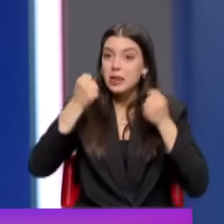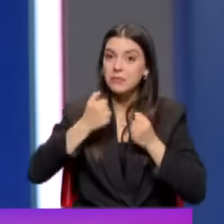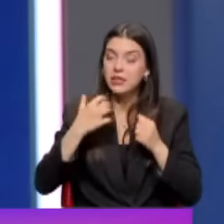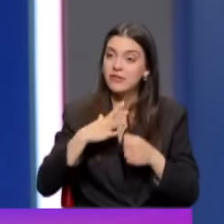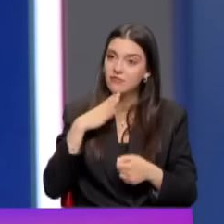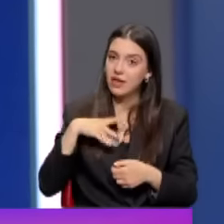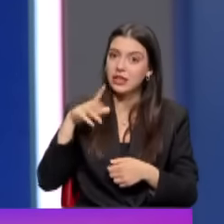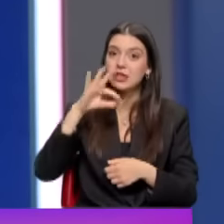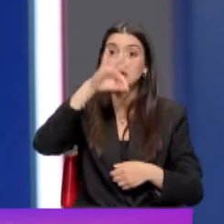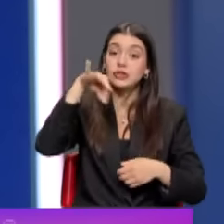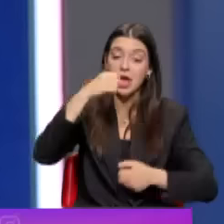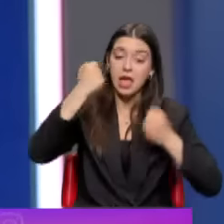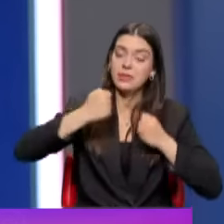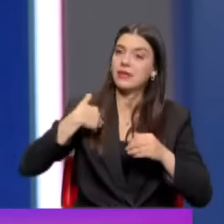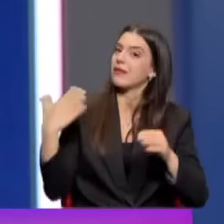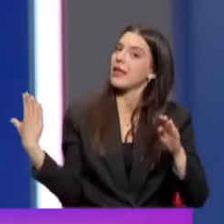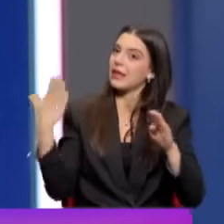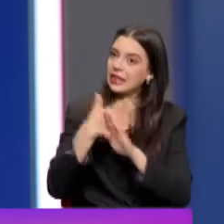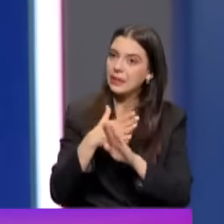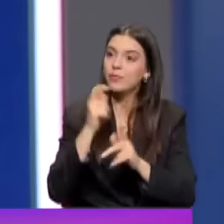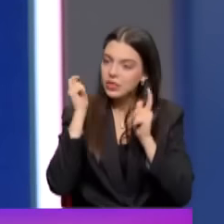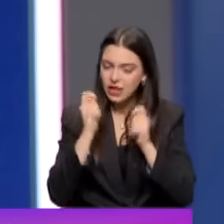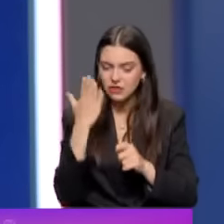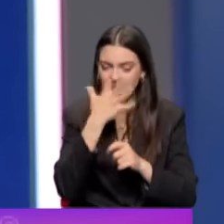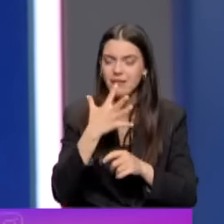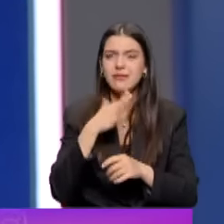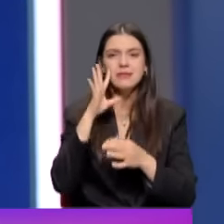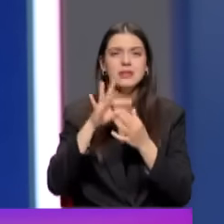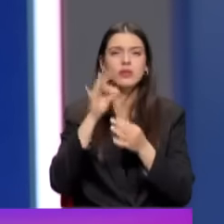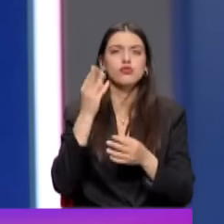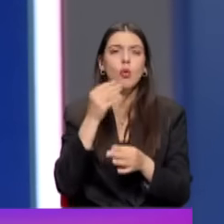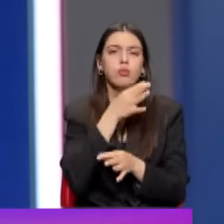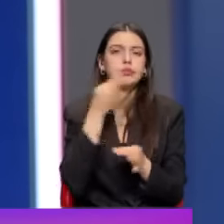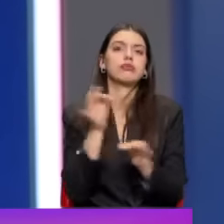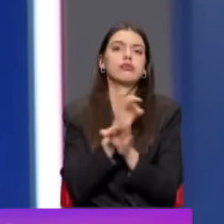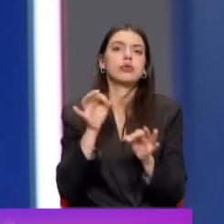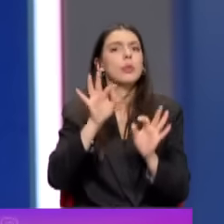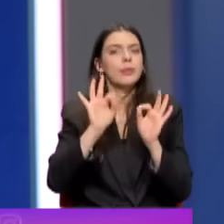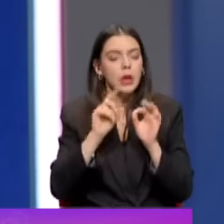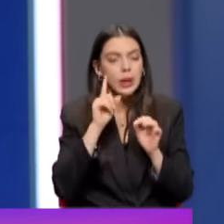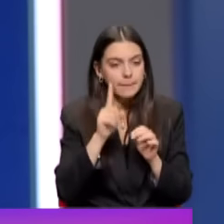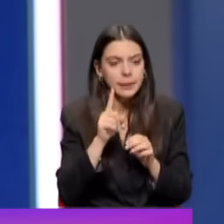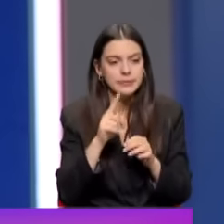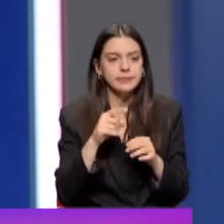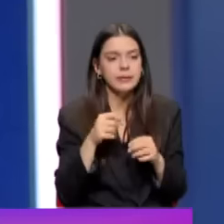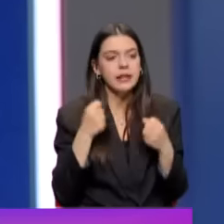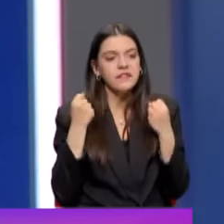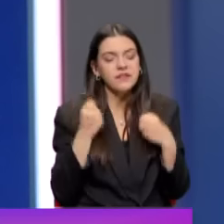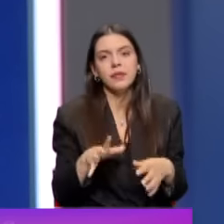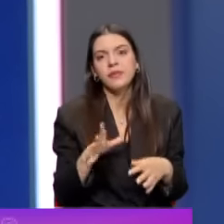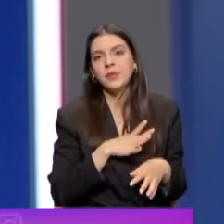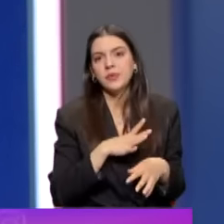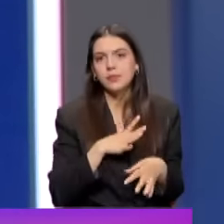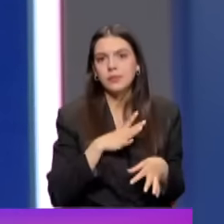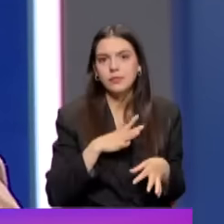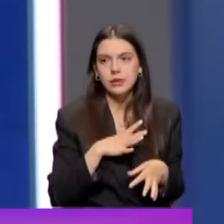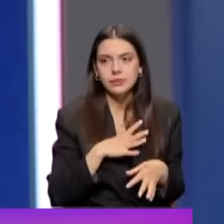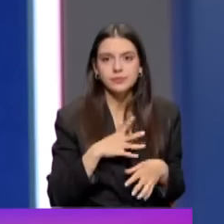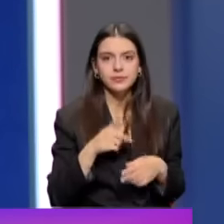gittim çay mitingine gittim gerçekten Karadeniz'de çok mutsuz fakat şöyle de bir Eee bezginlik hali söz konusu böyle